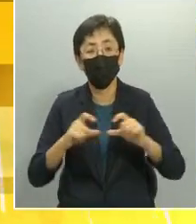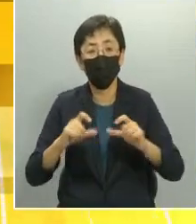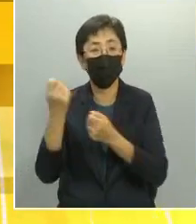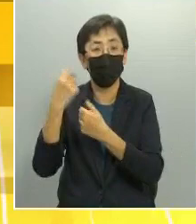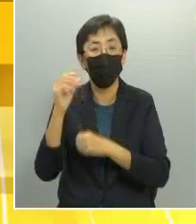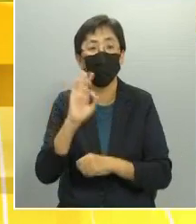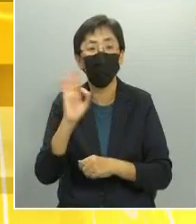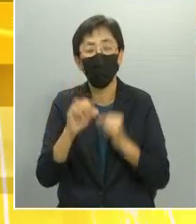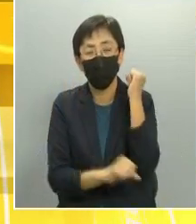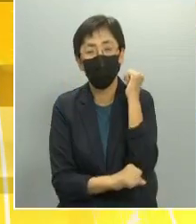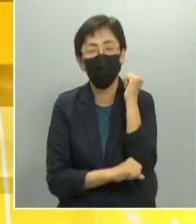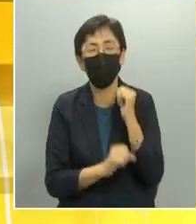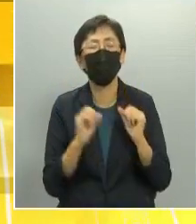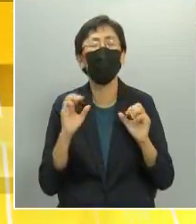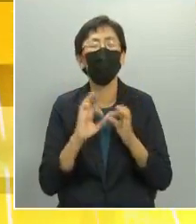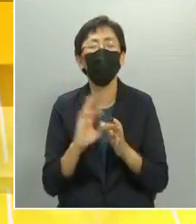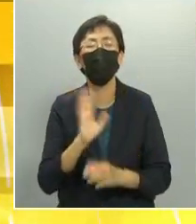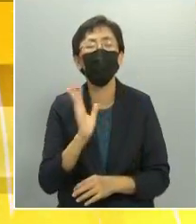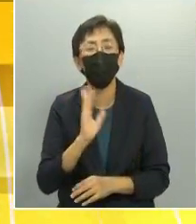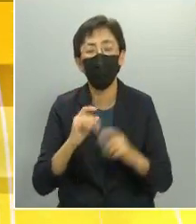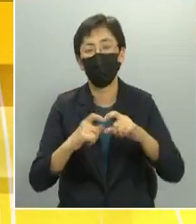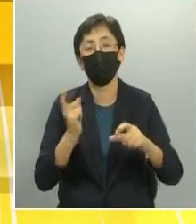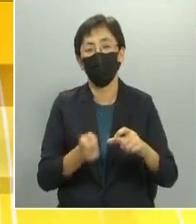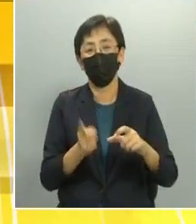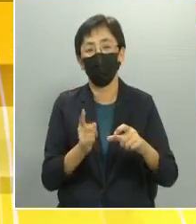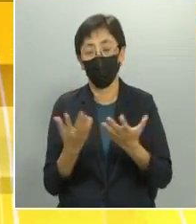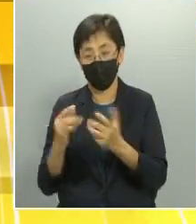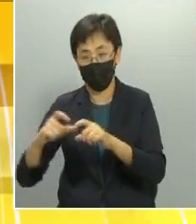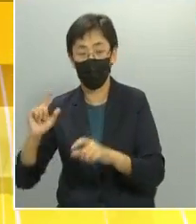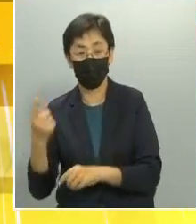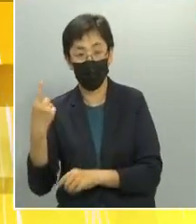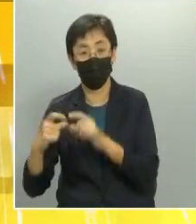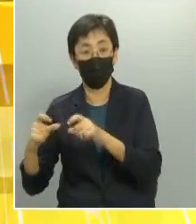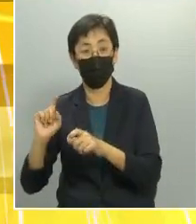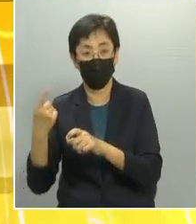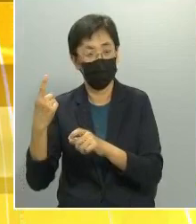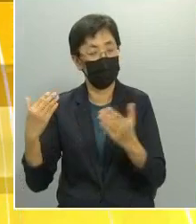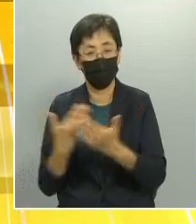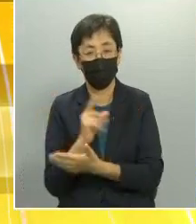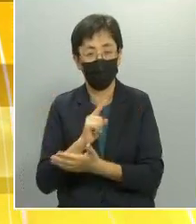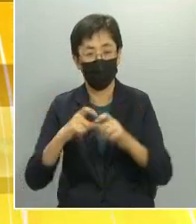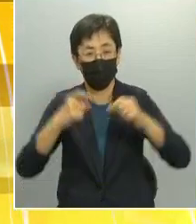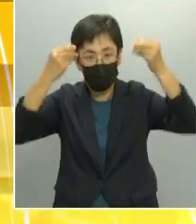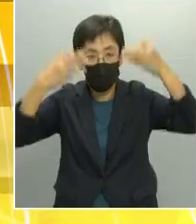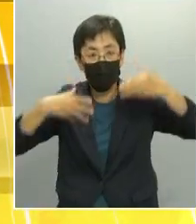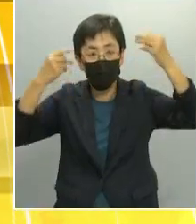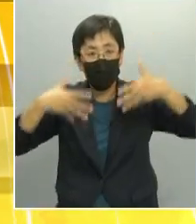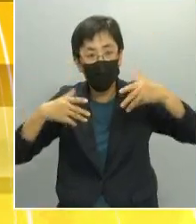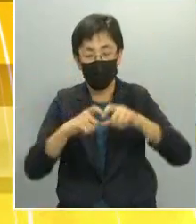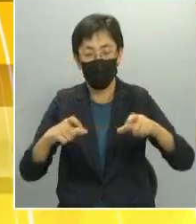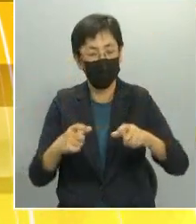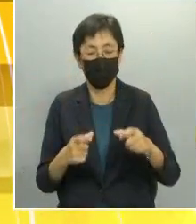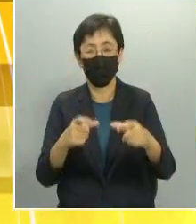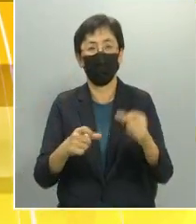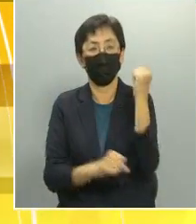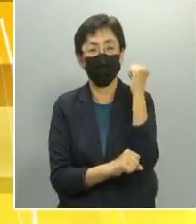องกังวลตอนนี้ก็ยังใช้สิทธิ์ได้ตามปกติจนกว่าจะมีบัตรรอบใหม่ซึ่งบัตรรอบใหม่เนี่ยเขาจะเปลี่ยนเป็นใช้บัตรประชาชนนี่แหละ ไม่มีบัตรแสดงตัวว่าจน